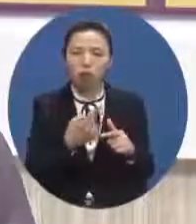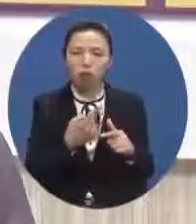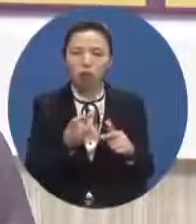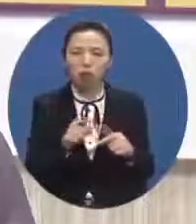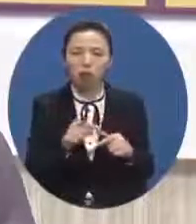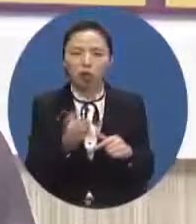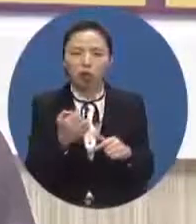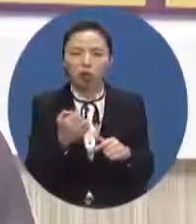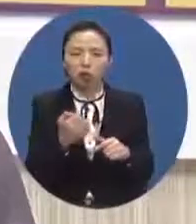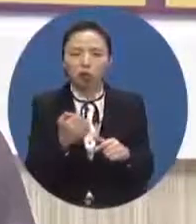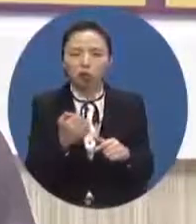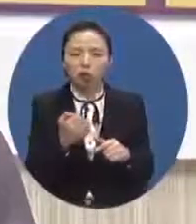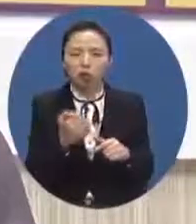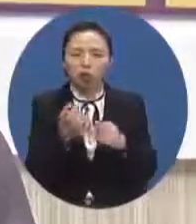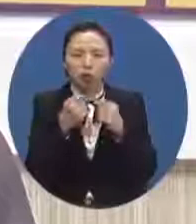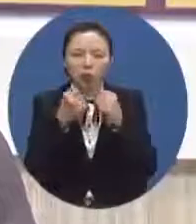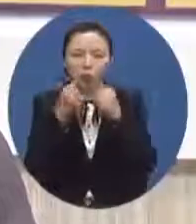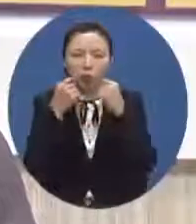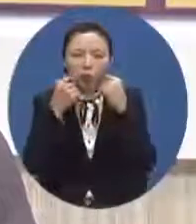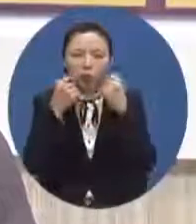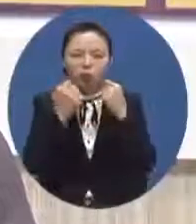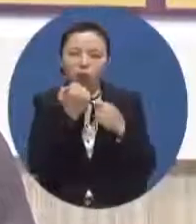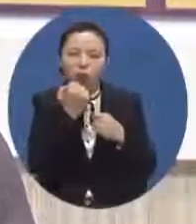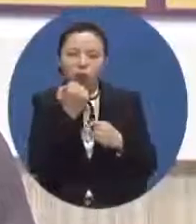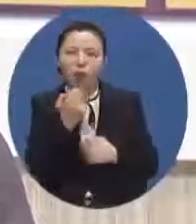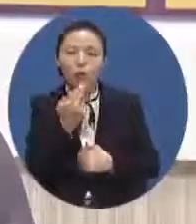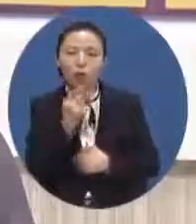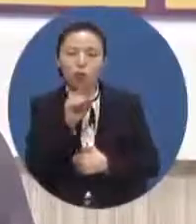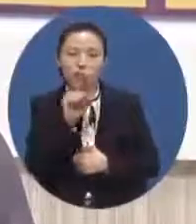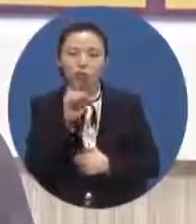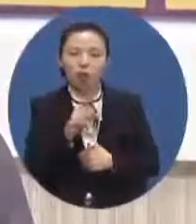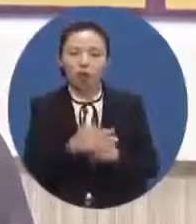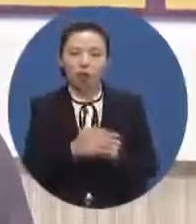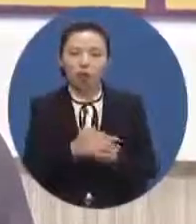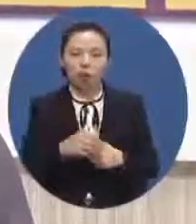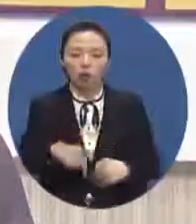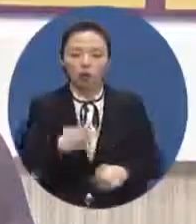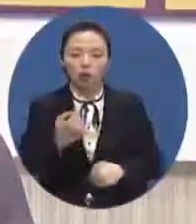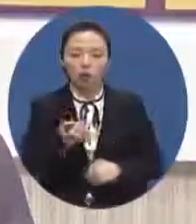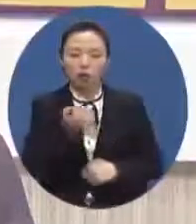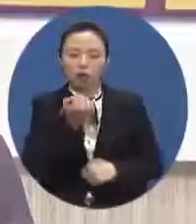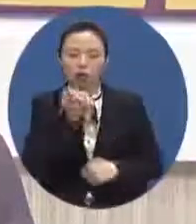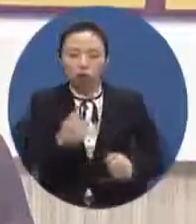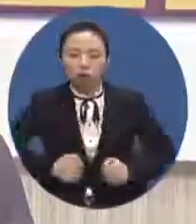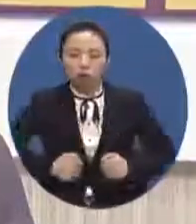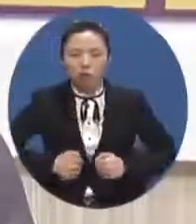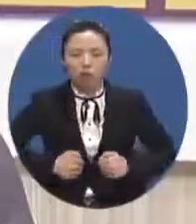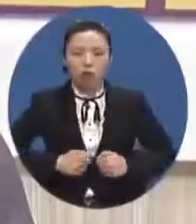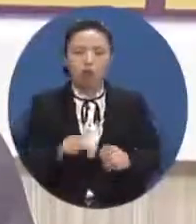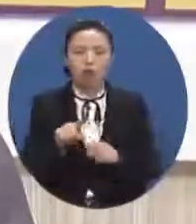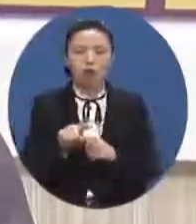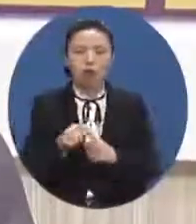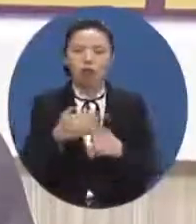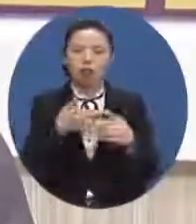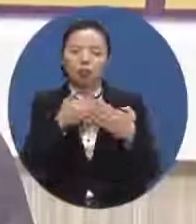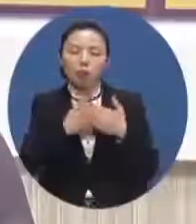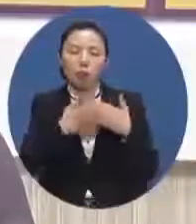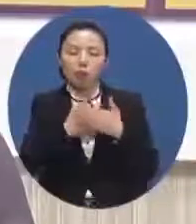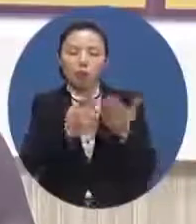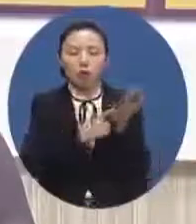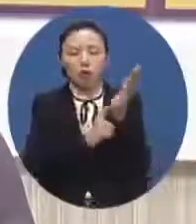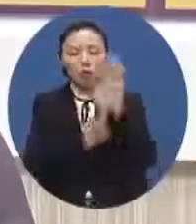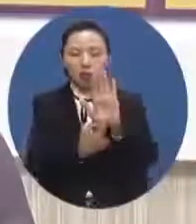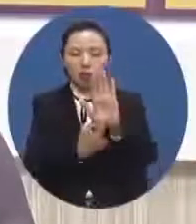안 웃긴데 아, 네. 그리고 자기가 막 깔깔거리고 웃고 이런 네. 것들도 모두 불안할 경우에 나타나는 특성이라는 거예요.